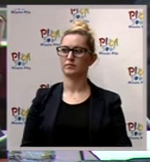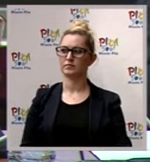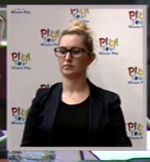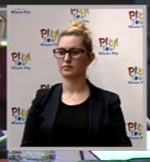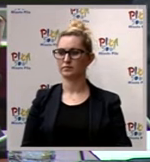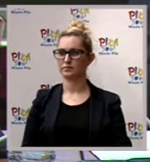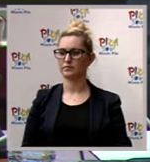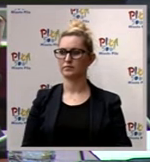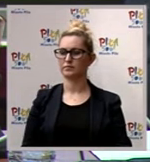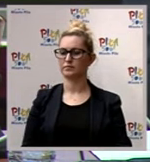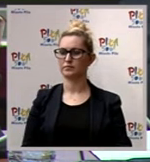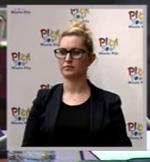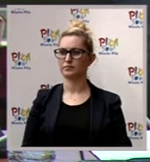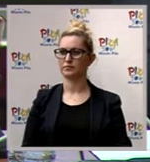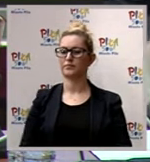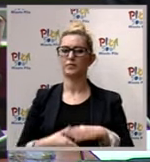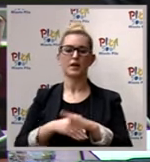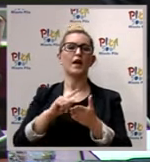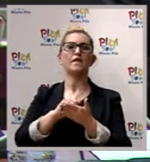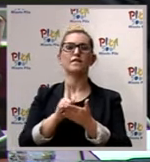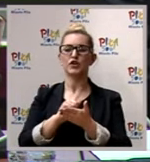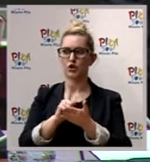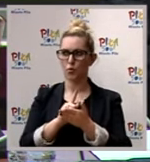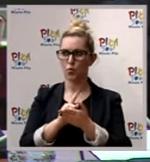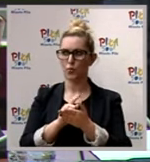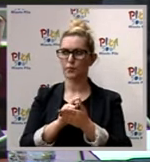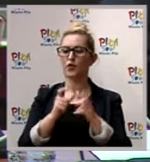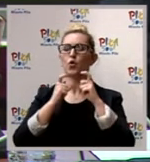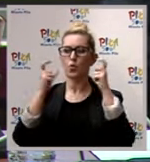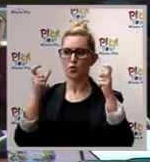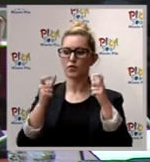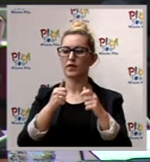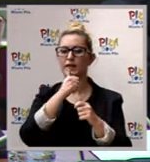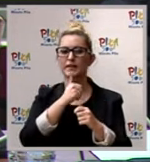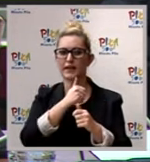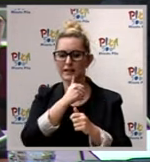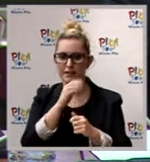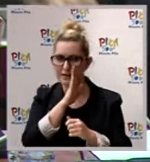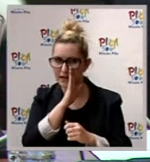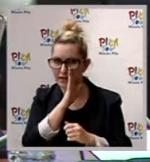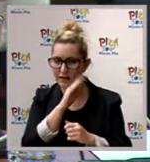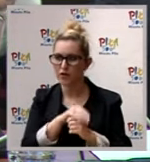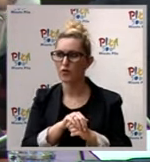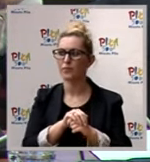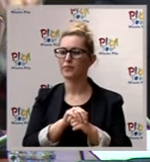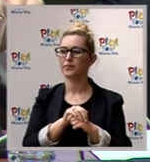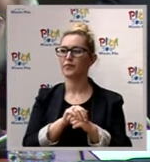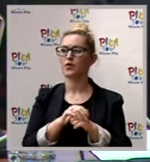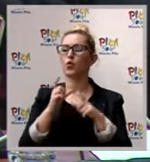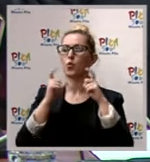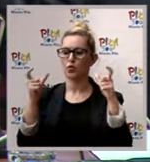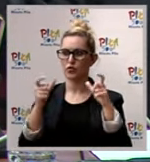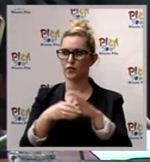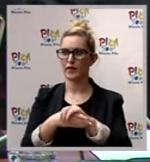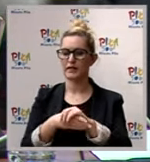pierwszy. Stwierdza się, że w wyniku przeprowadzonego tajnego głosowania na wybór ławników do Sądu Okręgowego w Poznaniu, ośrodek zamiejscowy